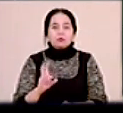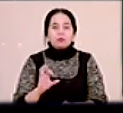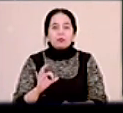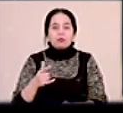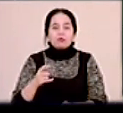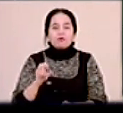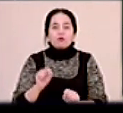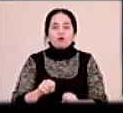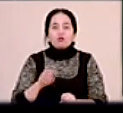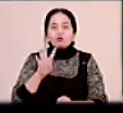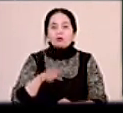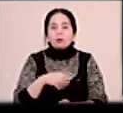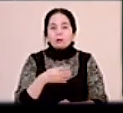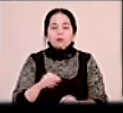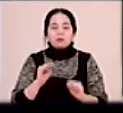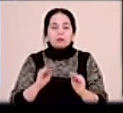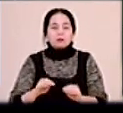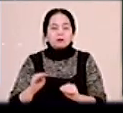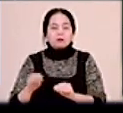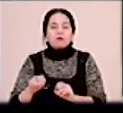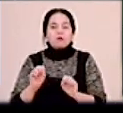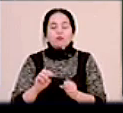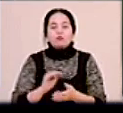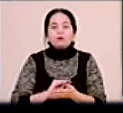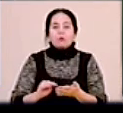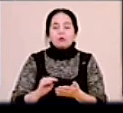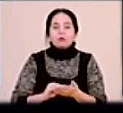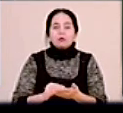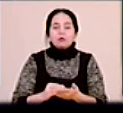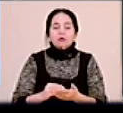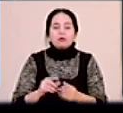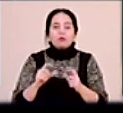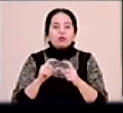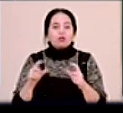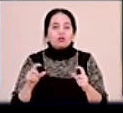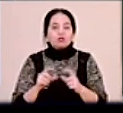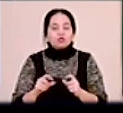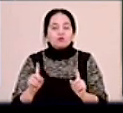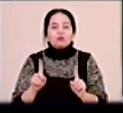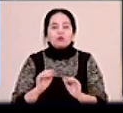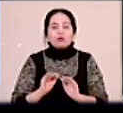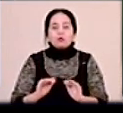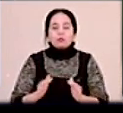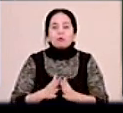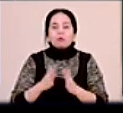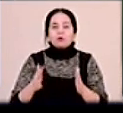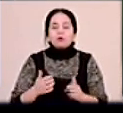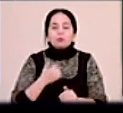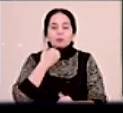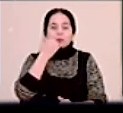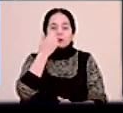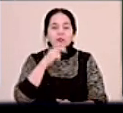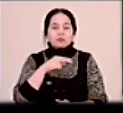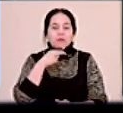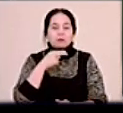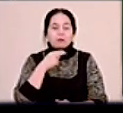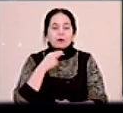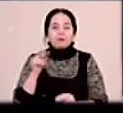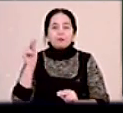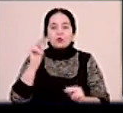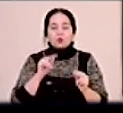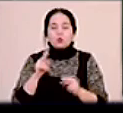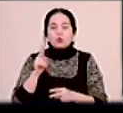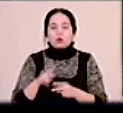составить таблицей, можете расписать предложениями. Ну что, ребята, большое спасибо за внимание.